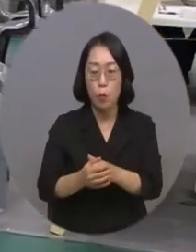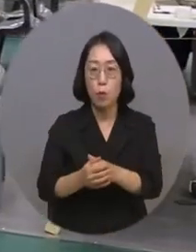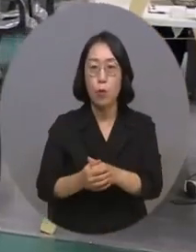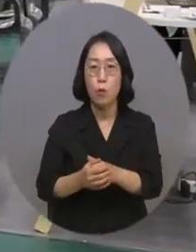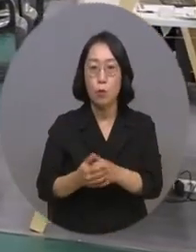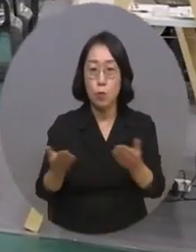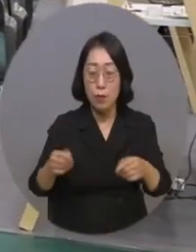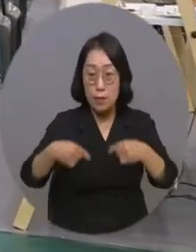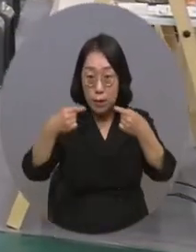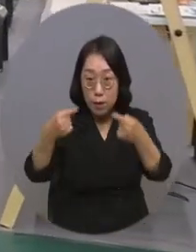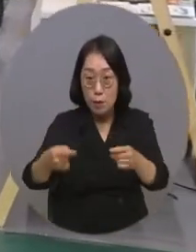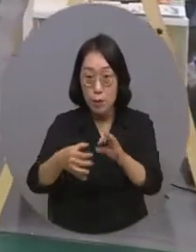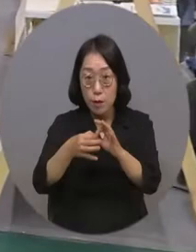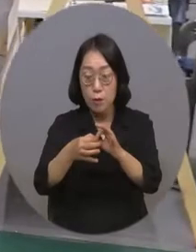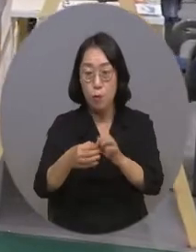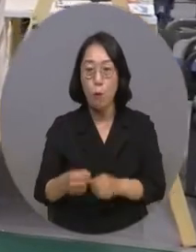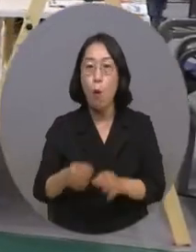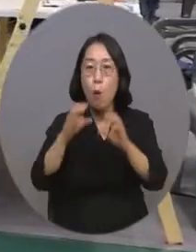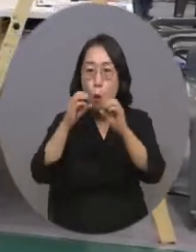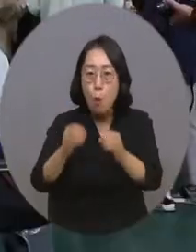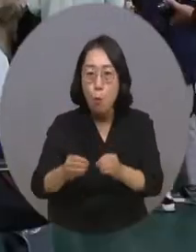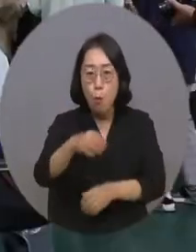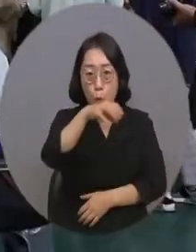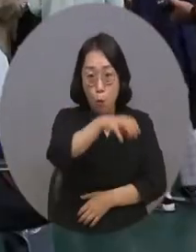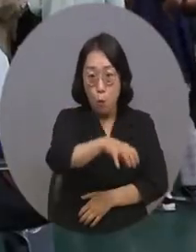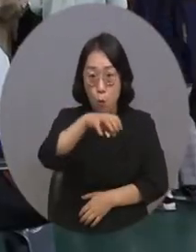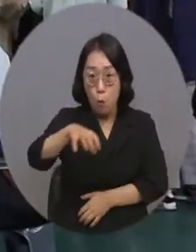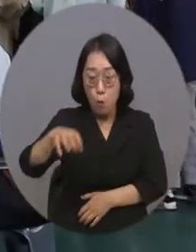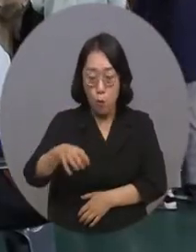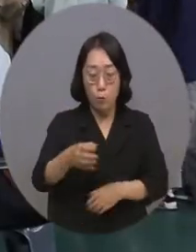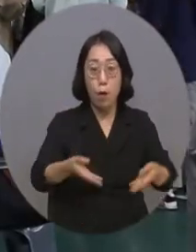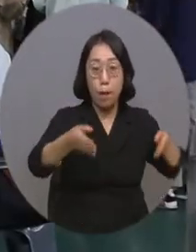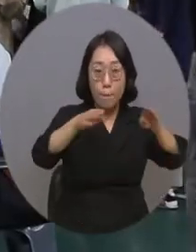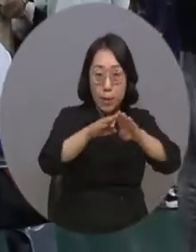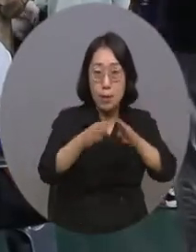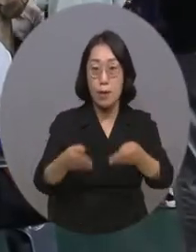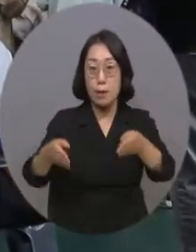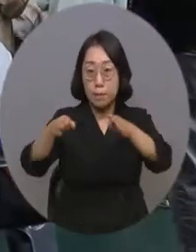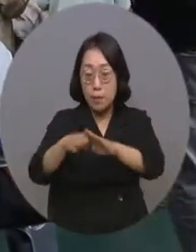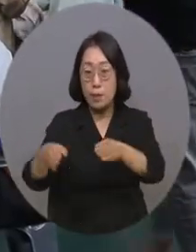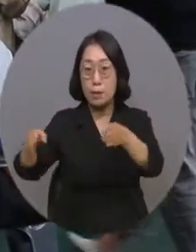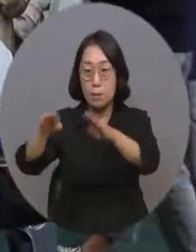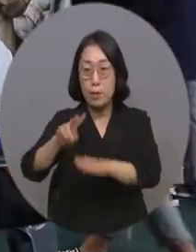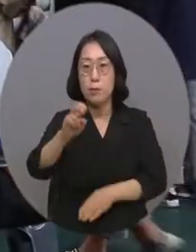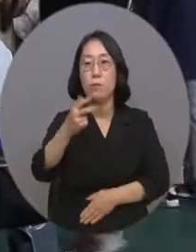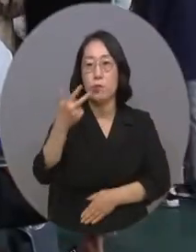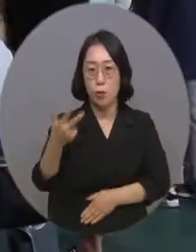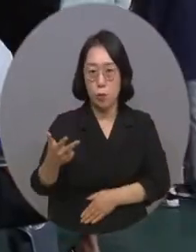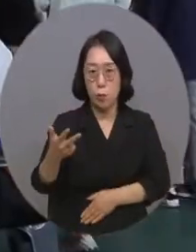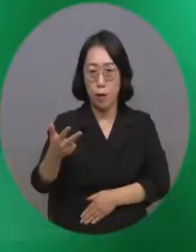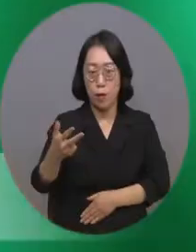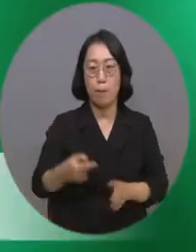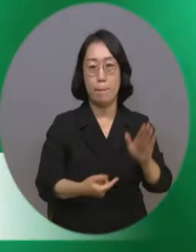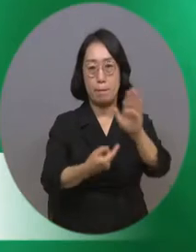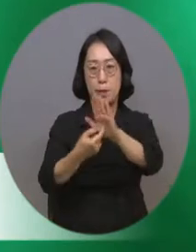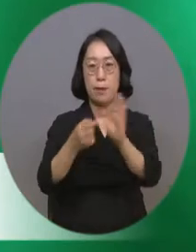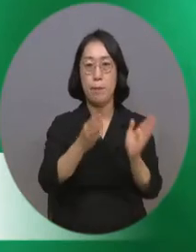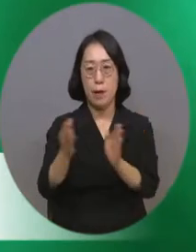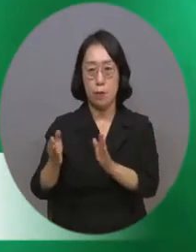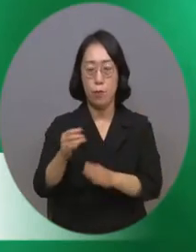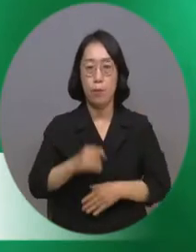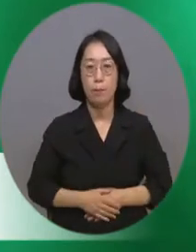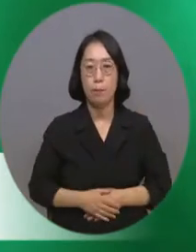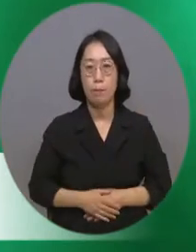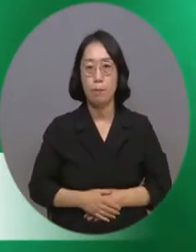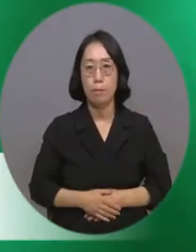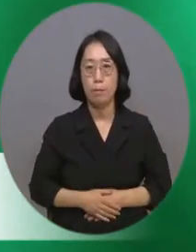지원관, 특성화 고등학교 홍보관 등 20개 관에서 27개 부스도 운영했습니다. 네,